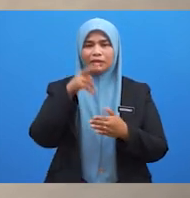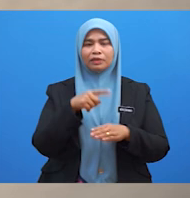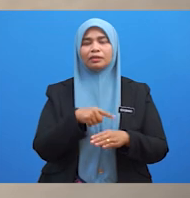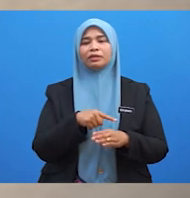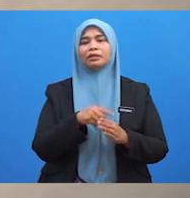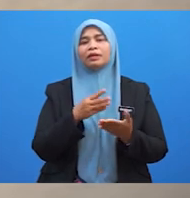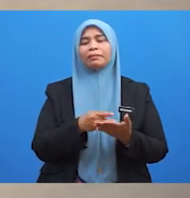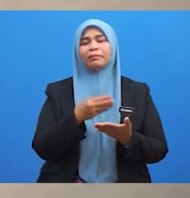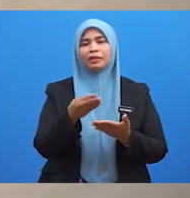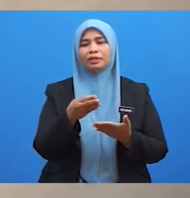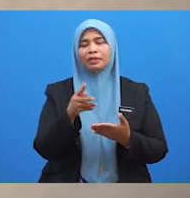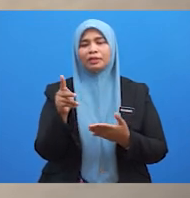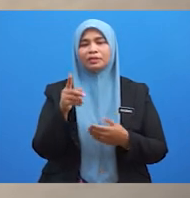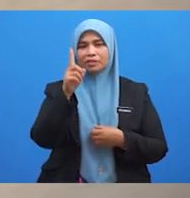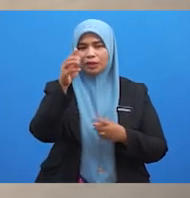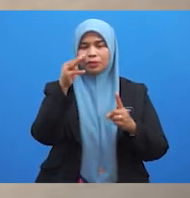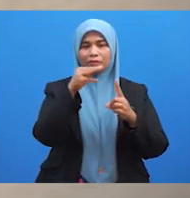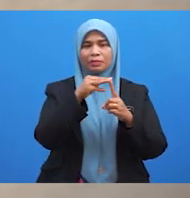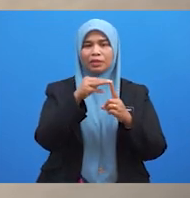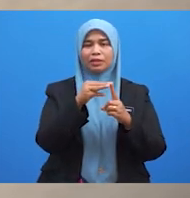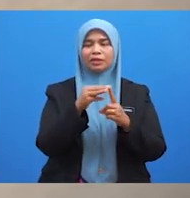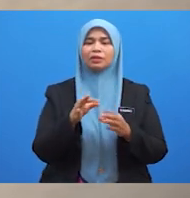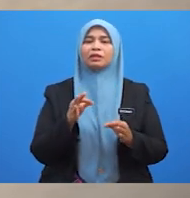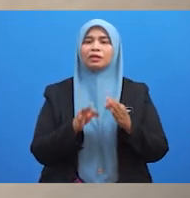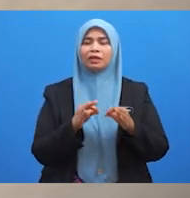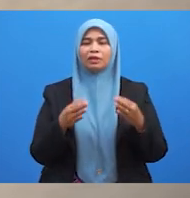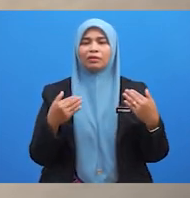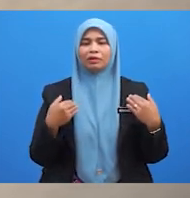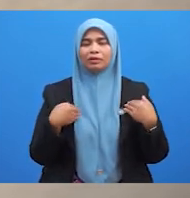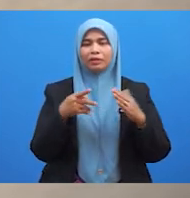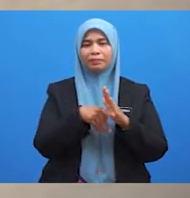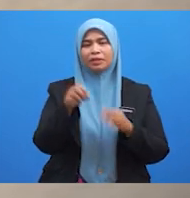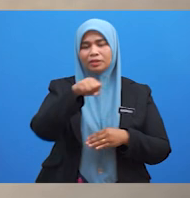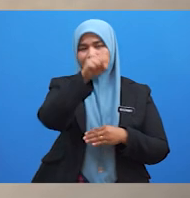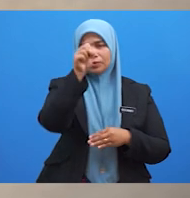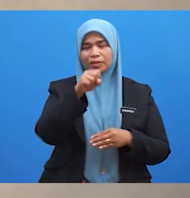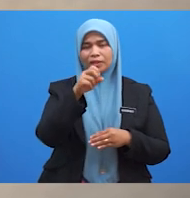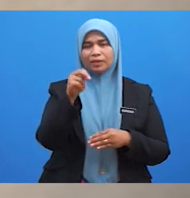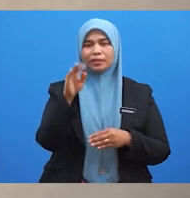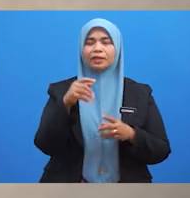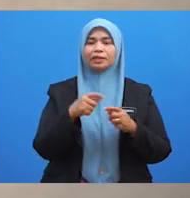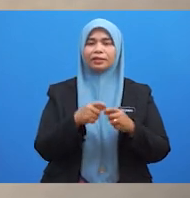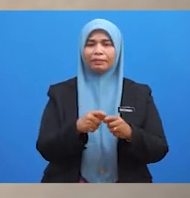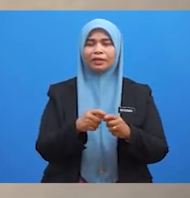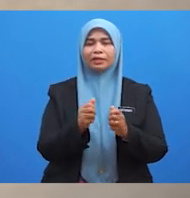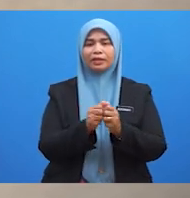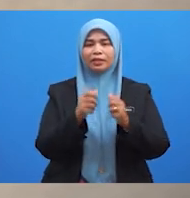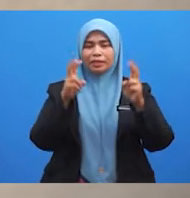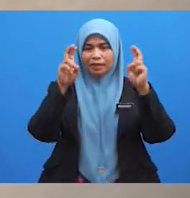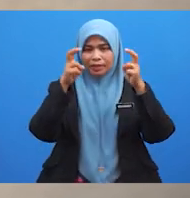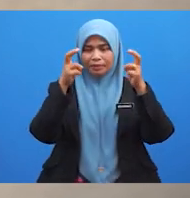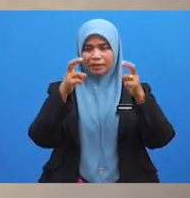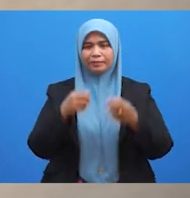diberikan 1 markah sekiranya terdapat persoalan yang menepati tema. Oleh